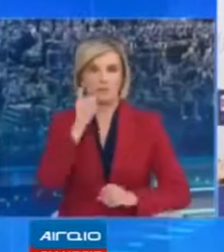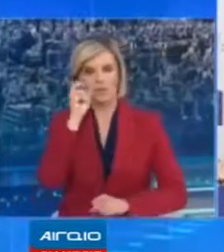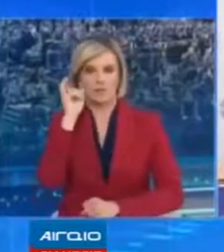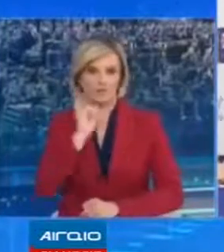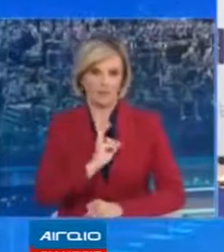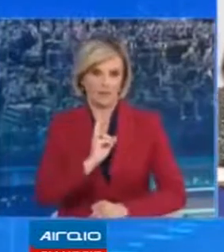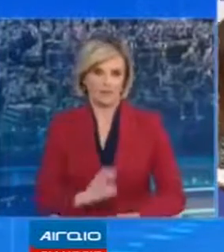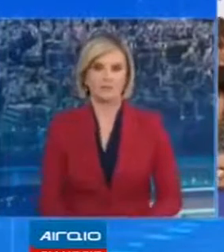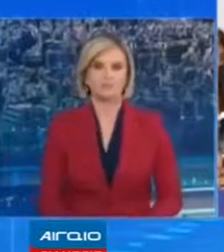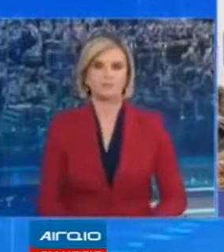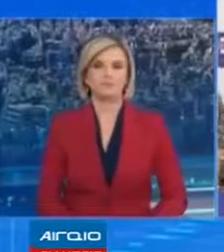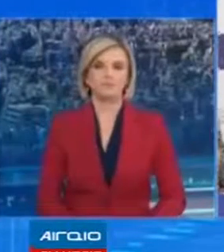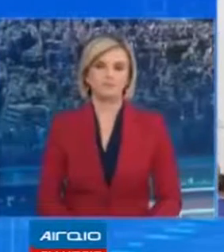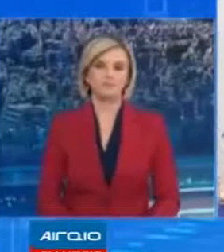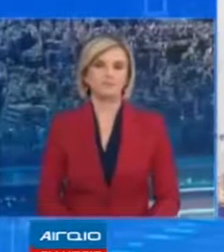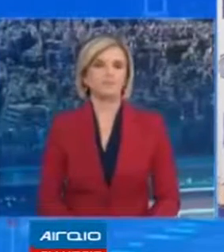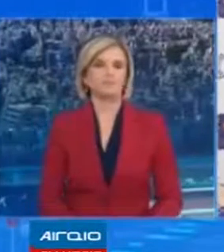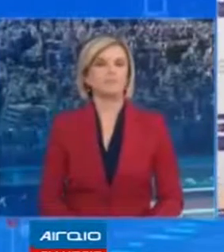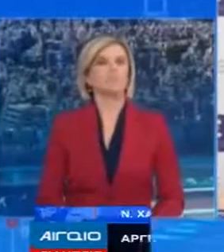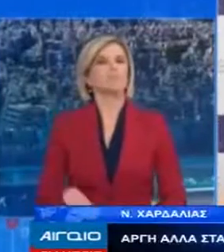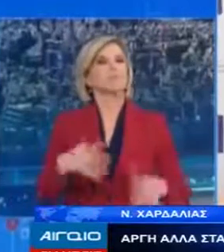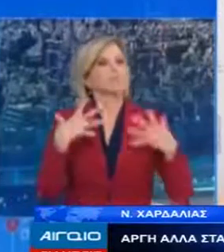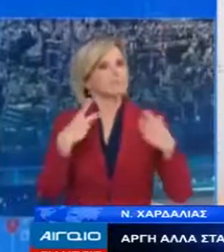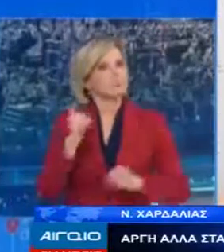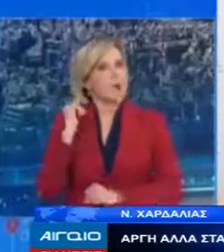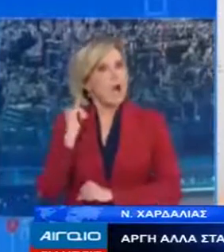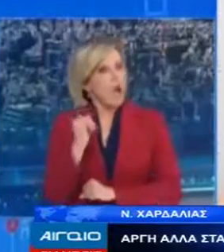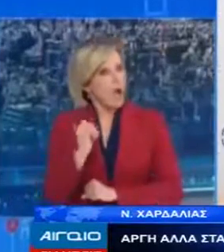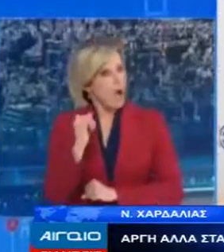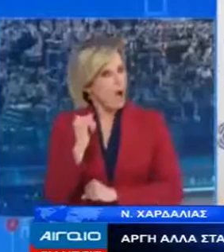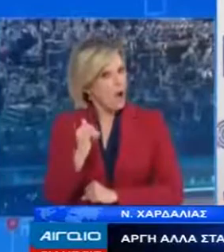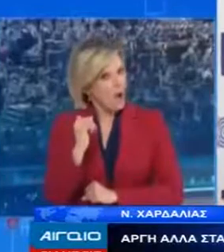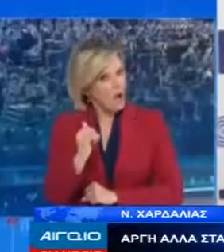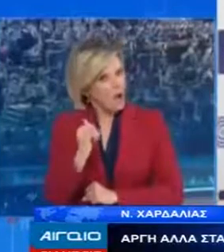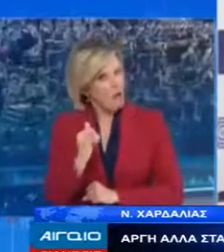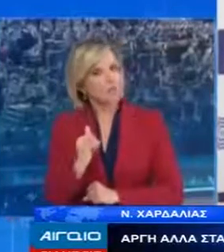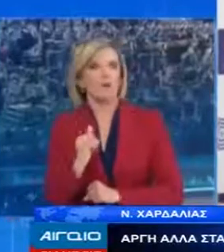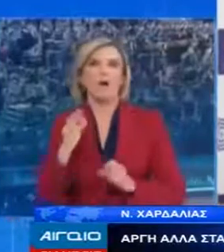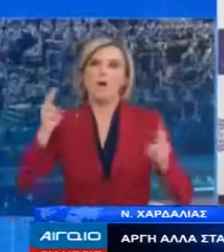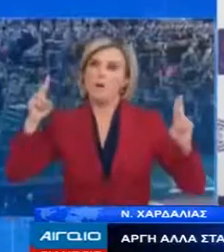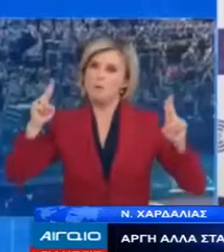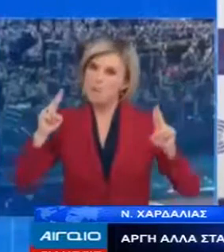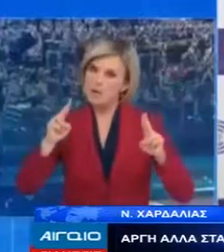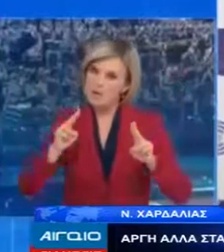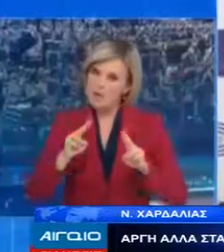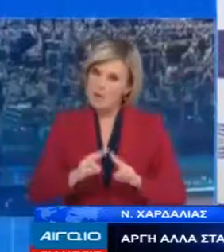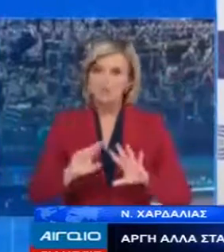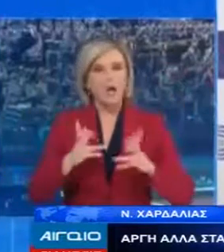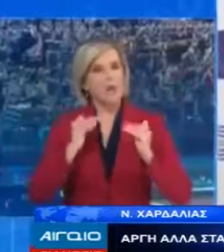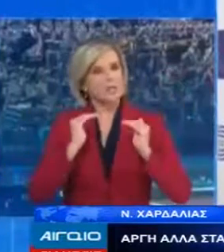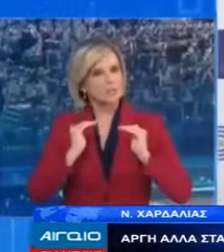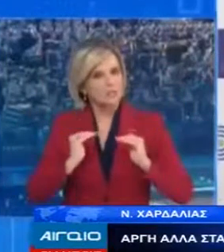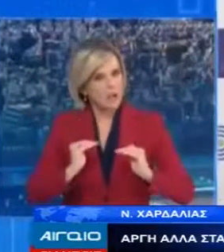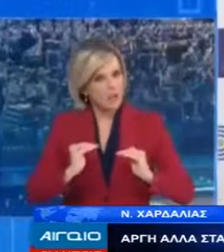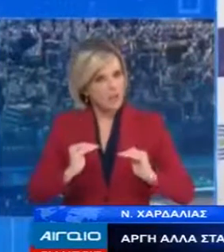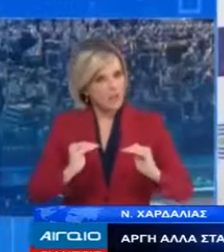Είναι ξεκάθαρο πλέον ότι η αργή αλλά σταθερή βελτίωση των επιδημιολογικών δεδομένων, σε συνδυασμό πάντα με τη δυνατότητα άμεσης διάγνωσης των self-test